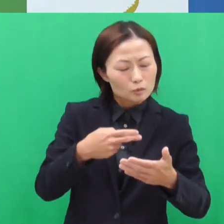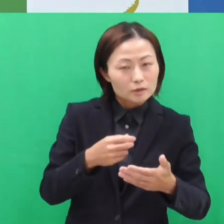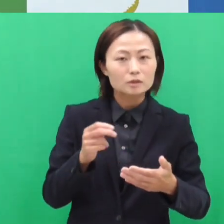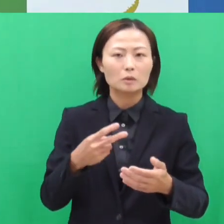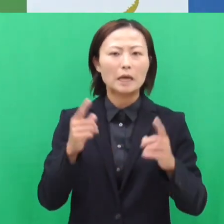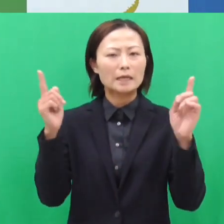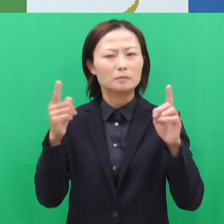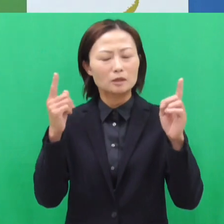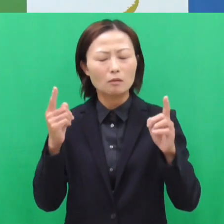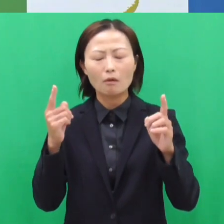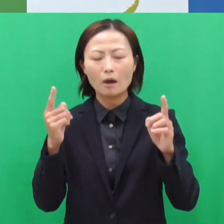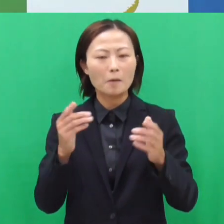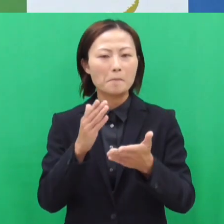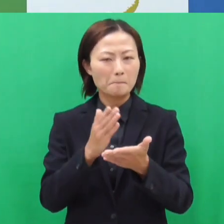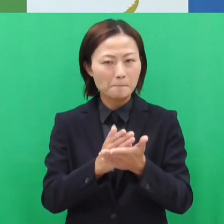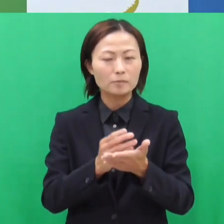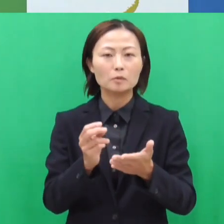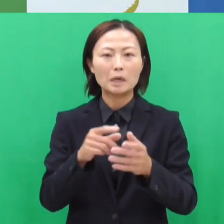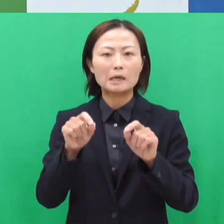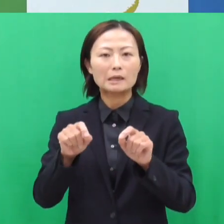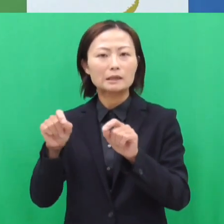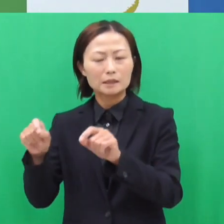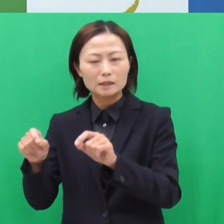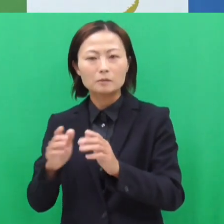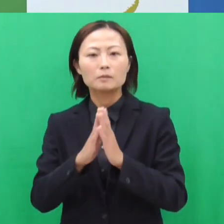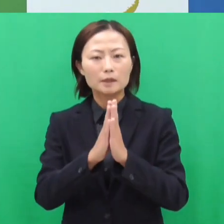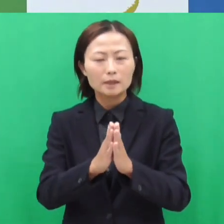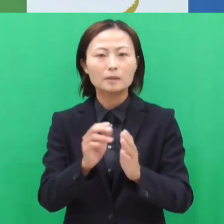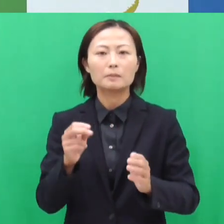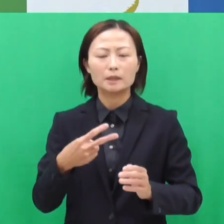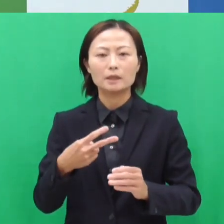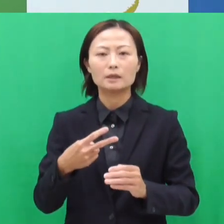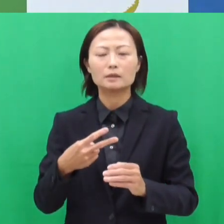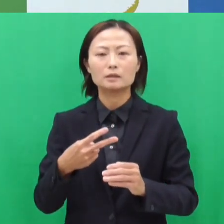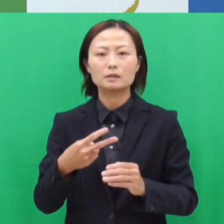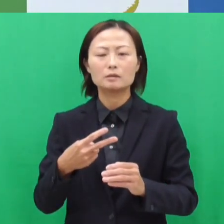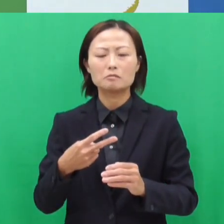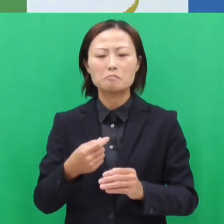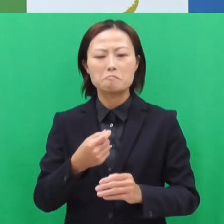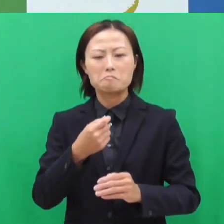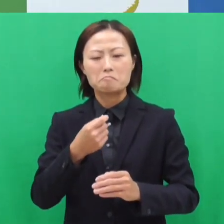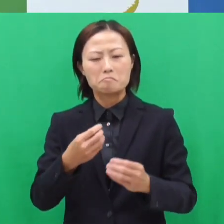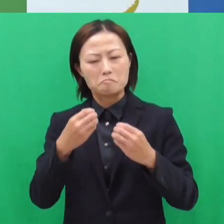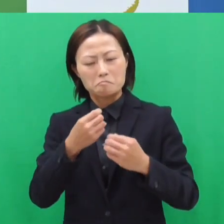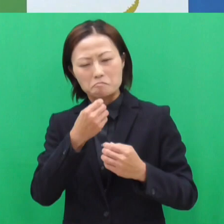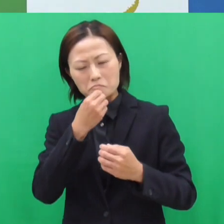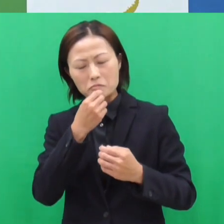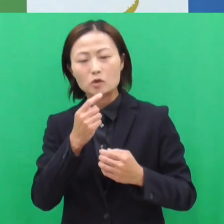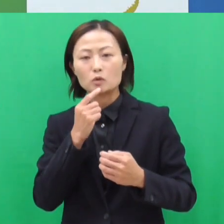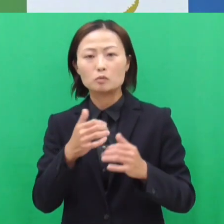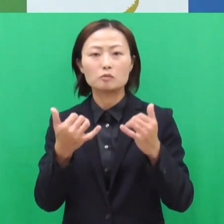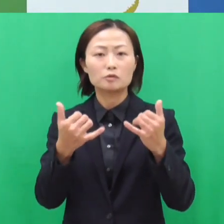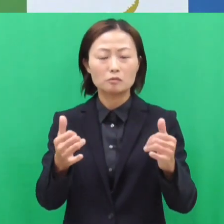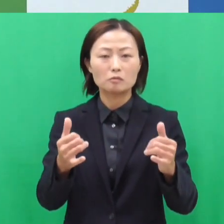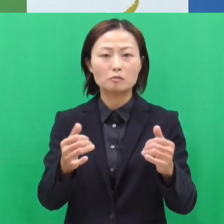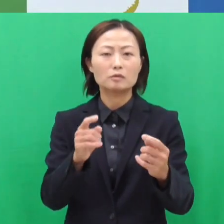の参加の見直しであったり濃縮濃厚接触者でない接触者に接触金停止を